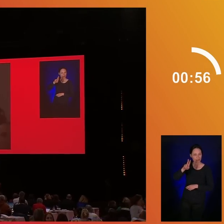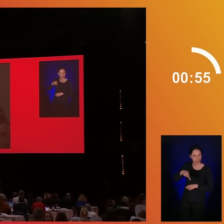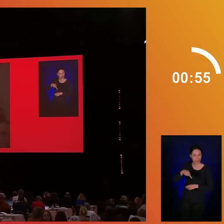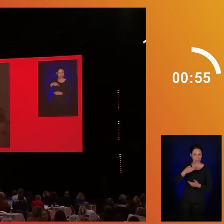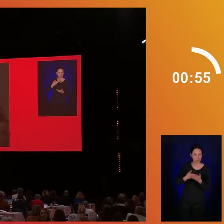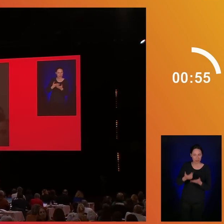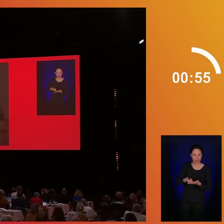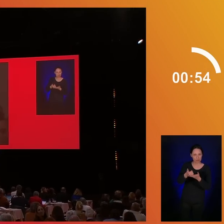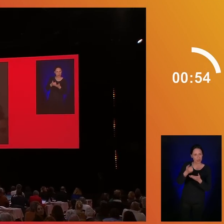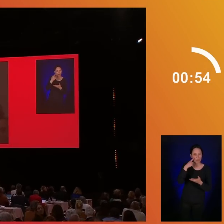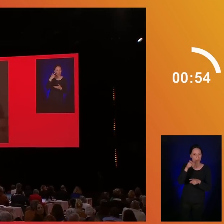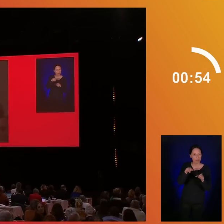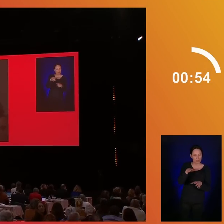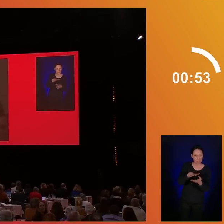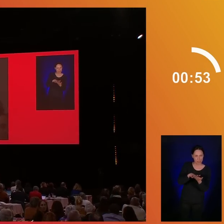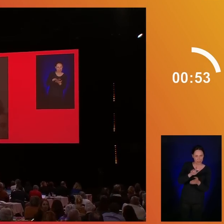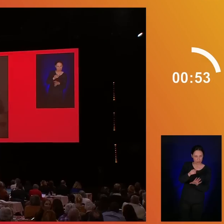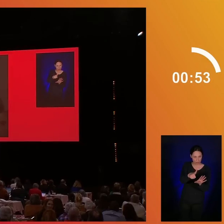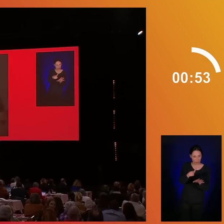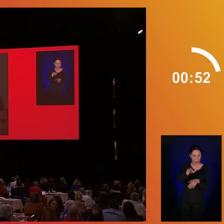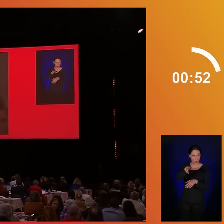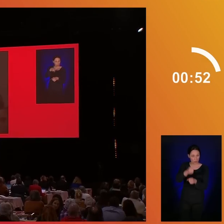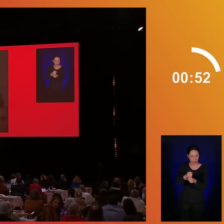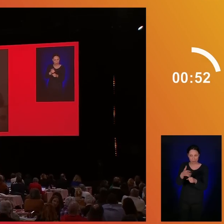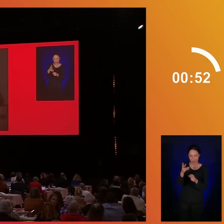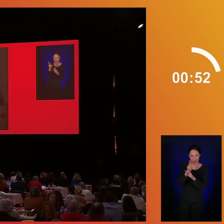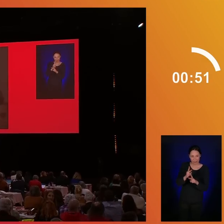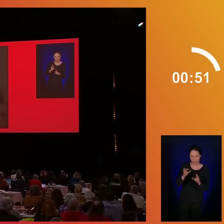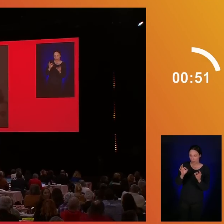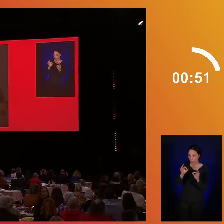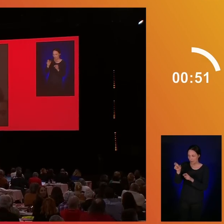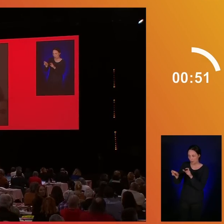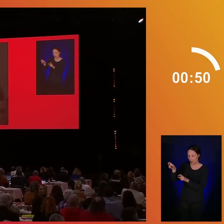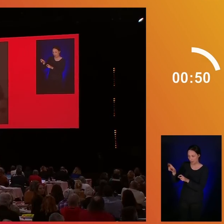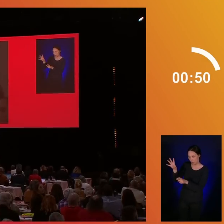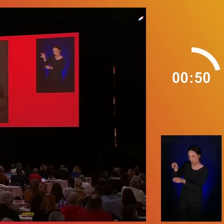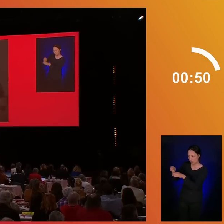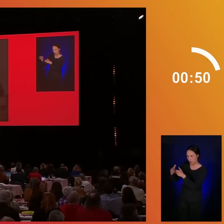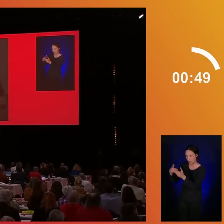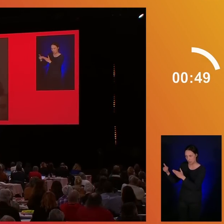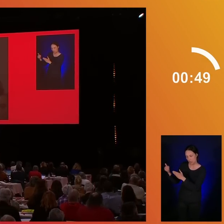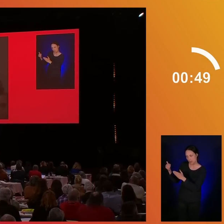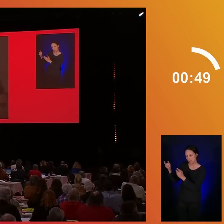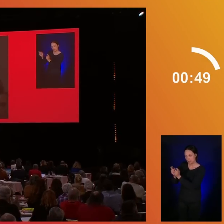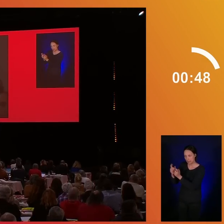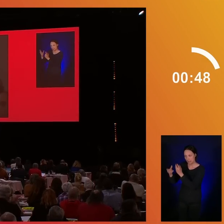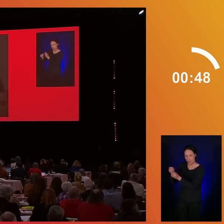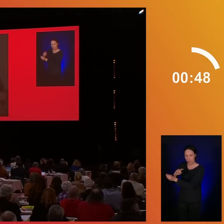pionniers, sur la défense des statuts comme celui des électriciens et gaziers. En pointe dans la grève et dans les blocages depuis 3 semaines, mes